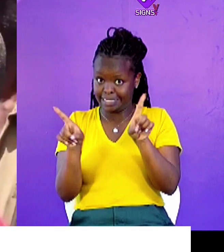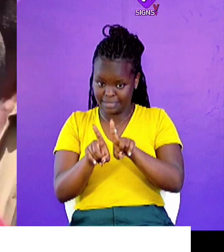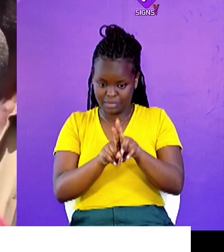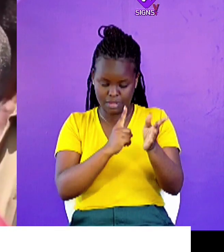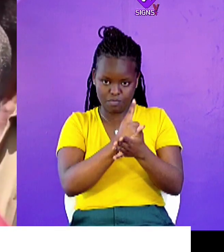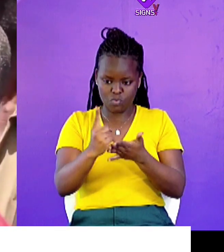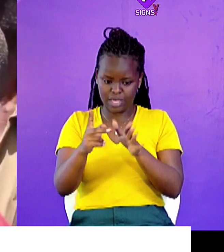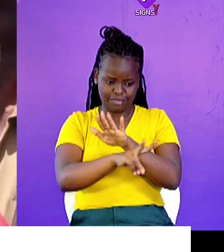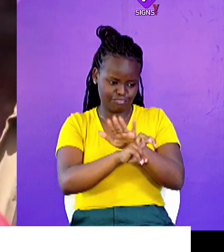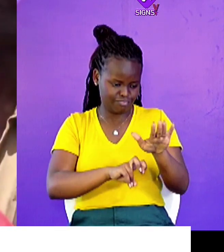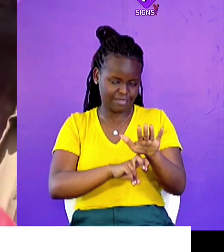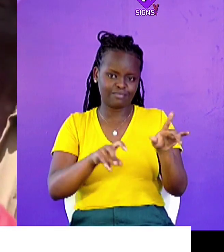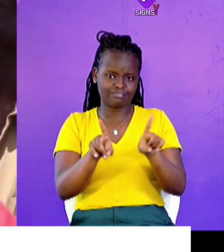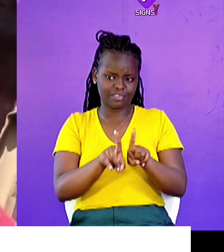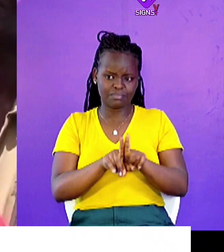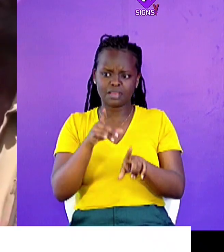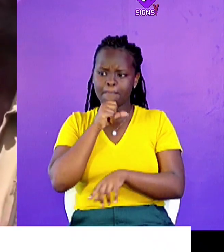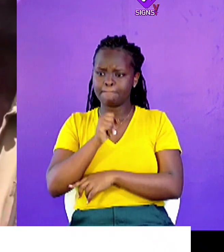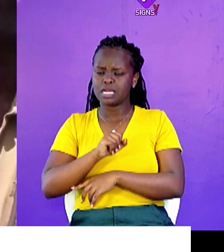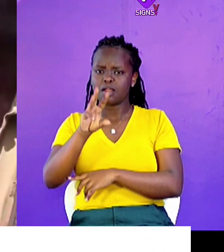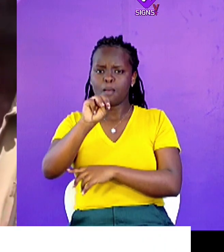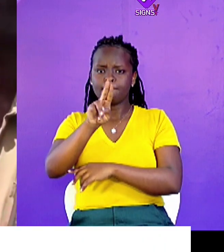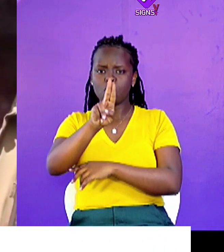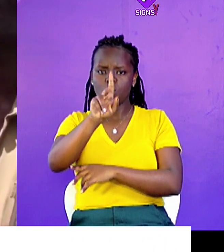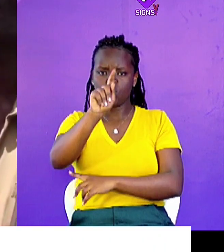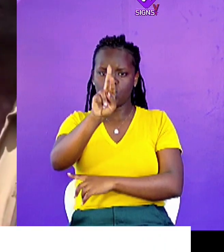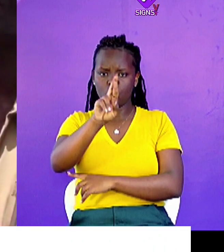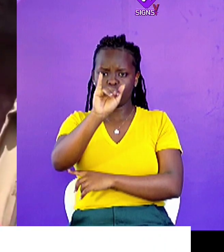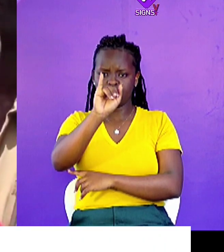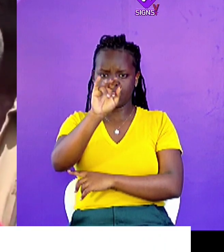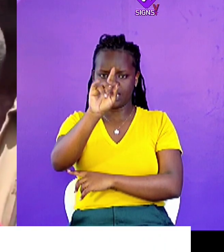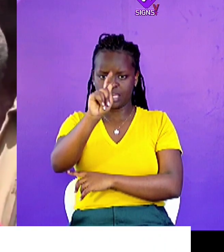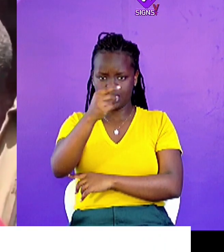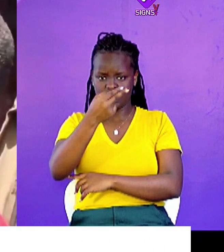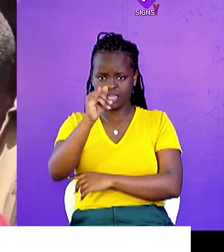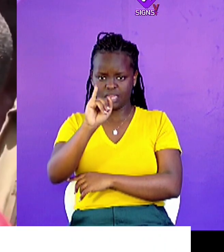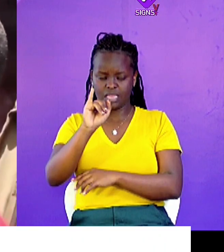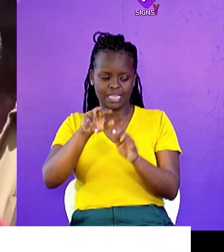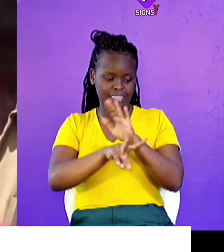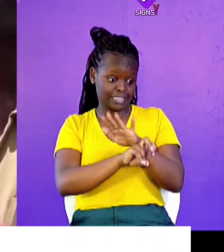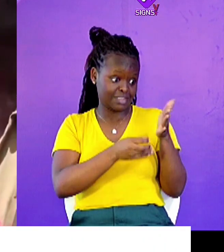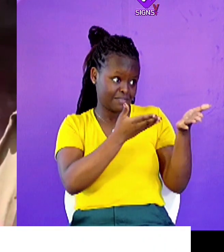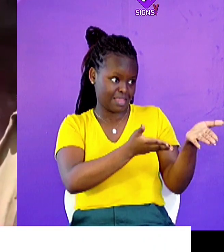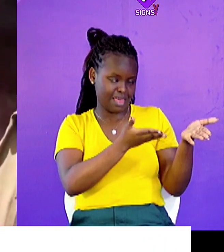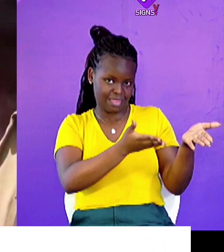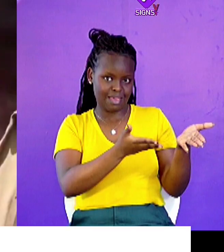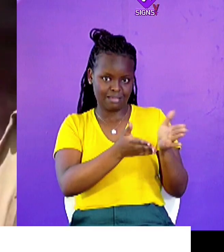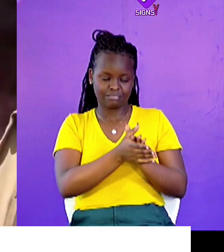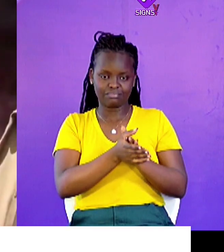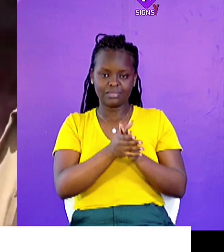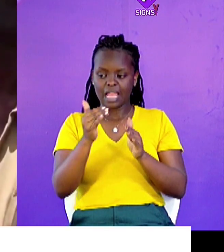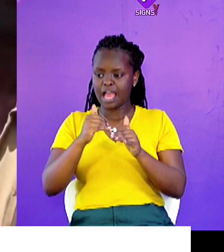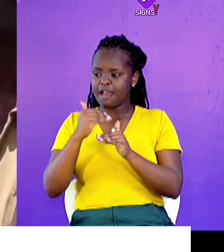huu karibu kwa mzee mwingine anaitagwa Muriithi baba Ede, zikaibiwa hapo. Kadume following day